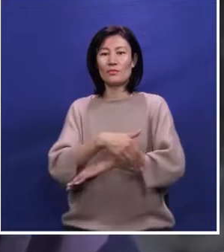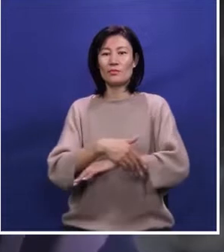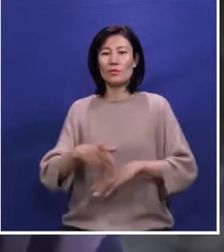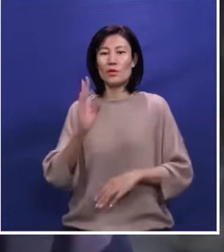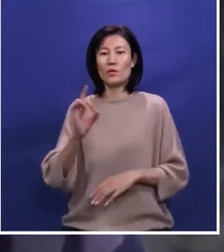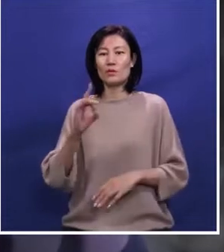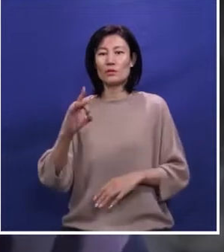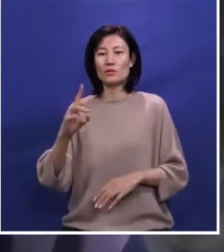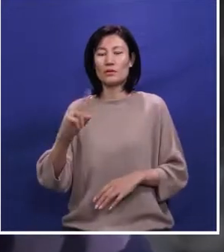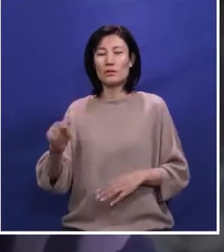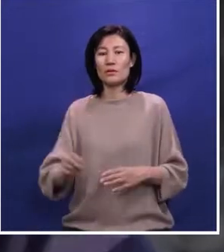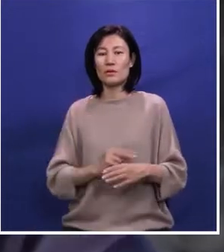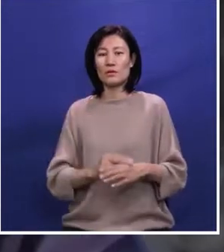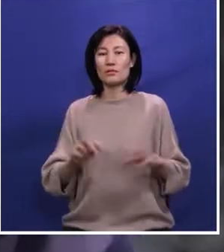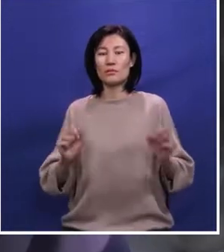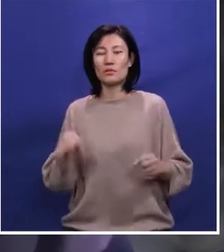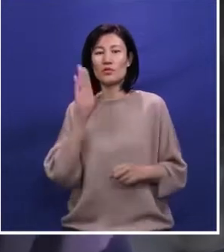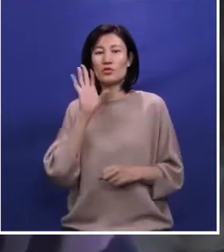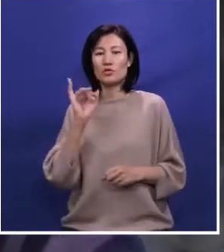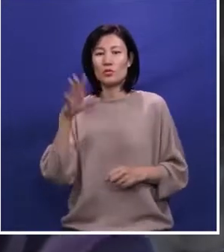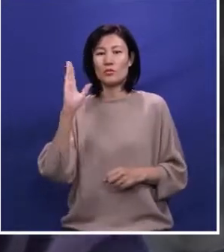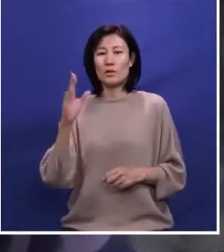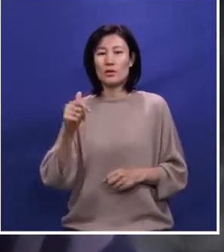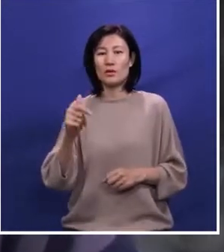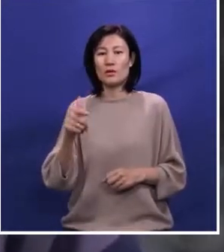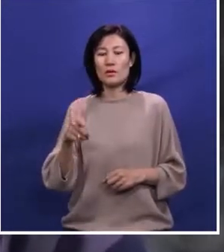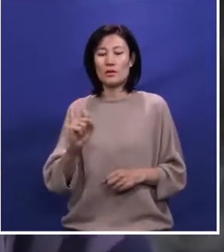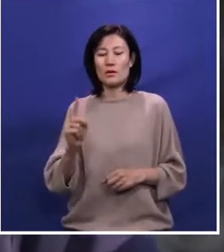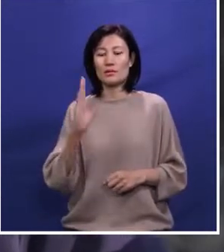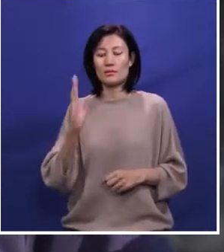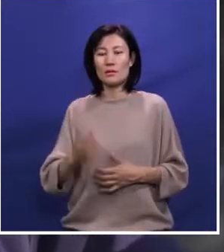Көшелеріміздің бәрі асфальттеніп жатыр. Суымыз бар, газымыз бар.